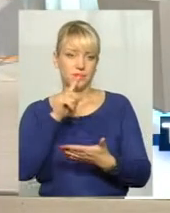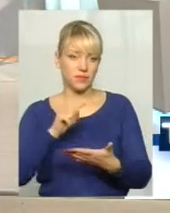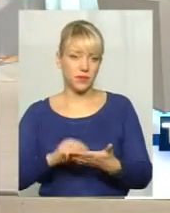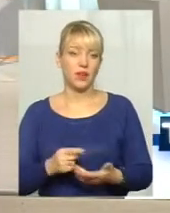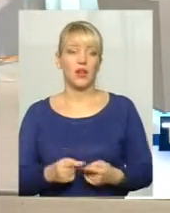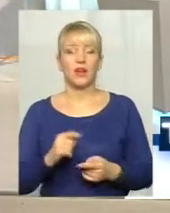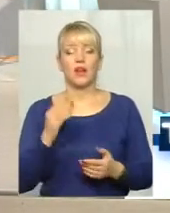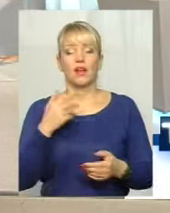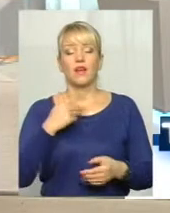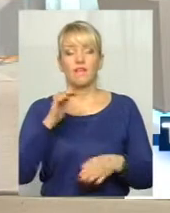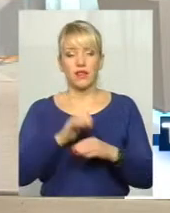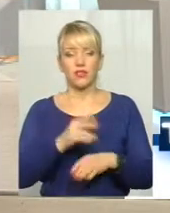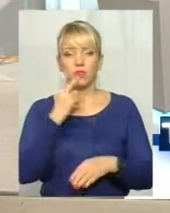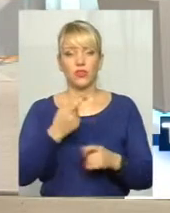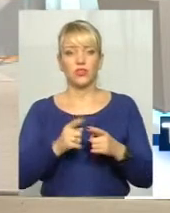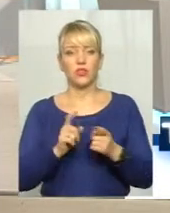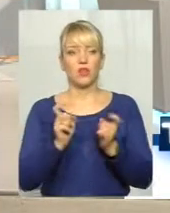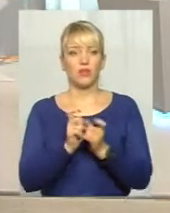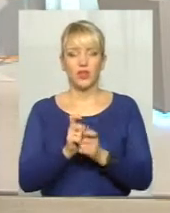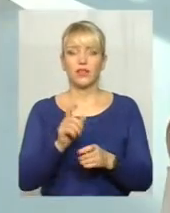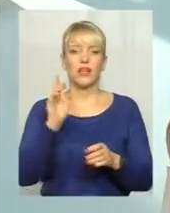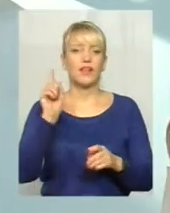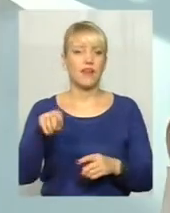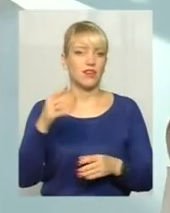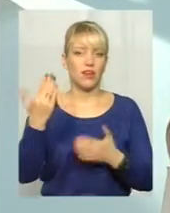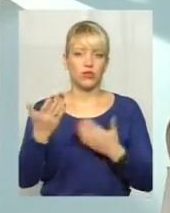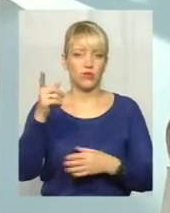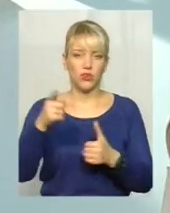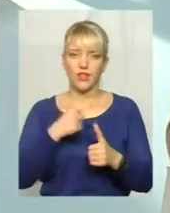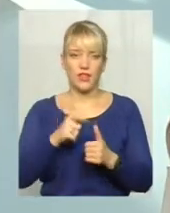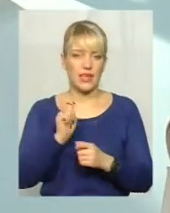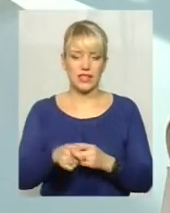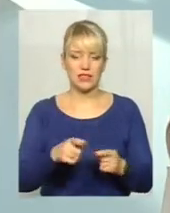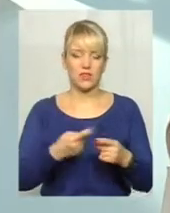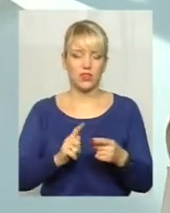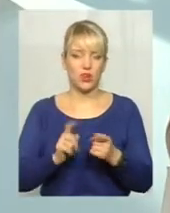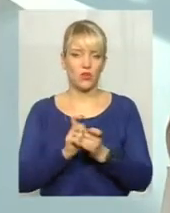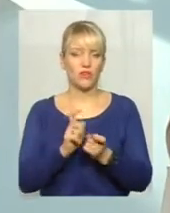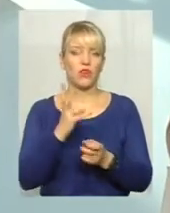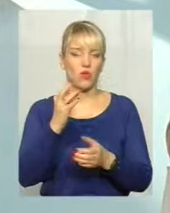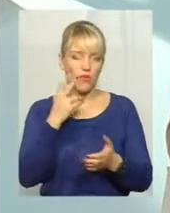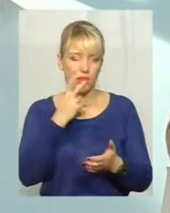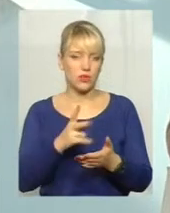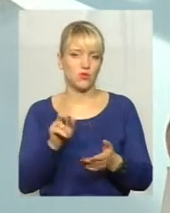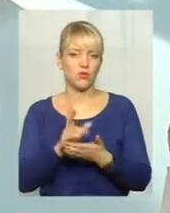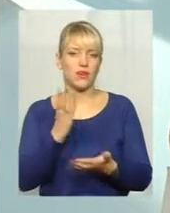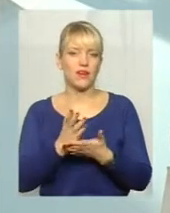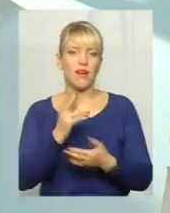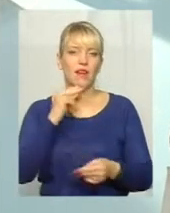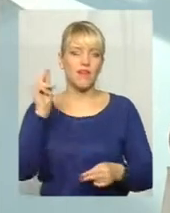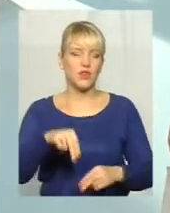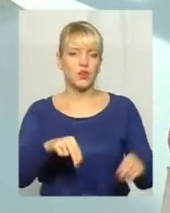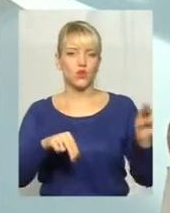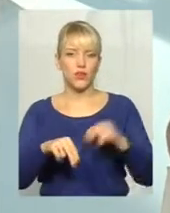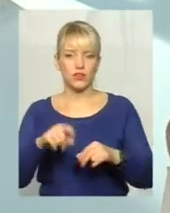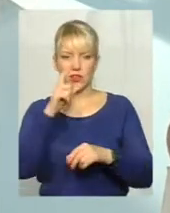можемо бачити конфлікт, навіть якщо вони це конфліктом не називають, тому що йдуть якісь незрозумілі речі, йдуть там взаємні звинувачення, якісь незрозумілі